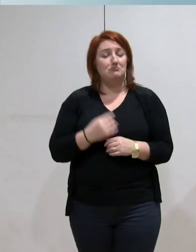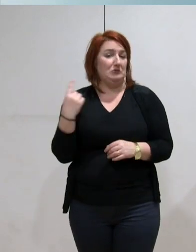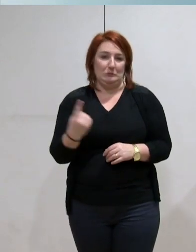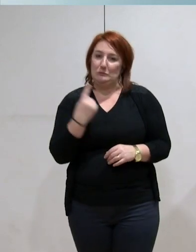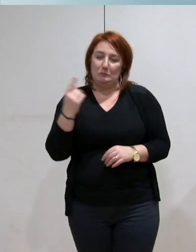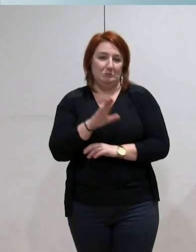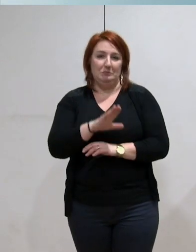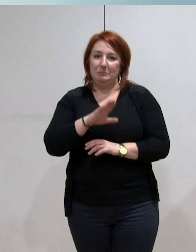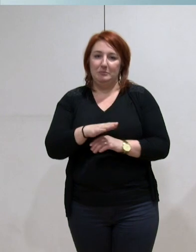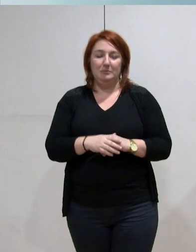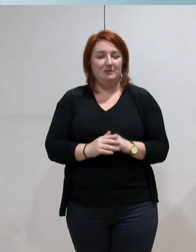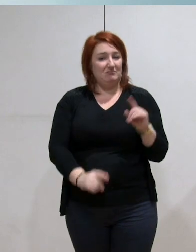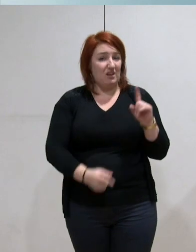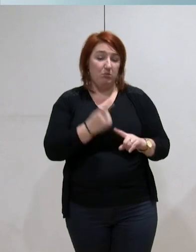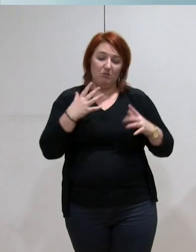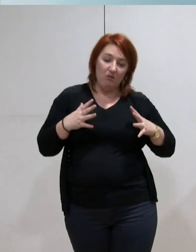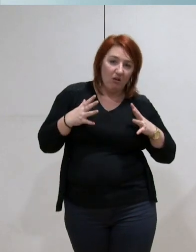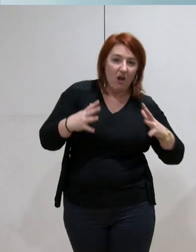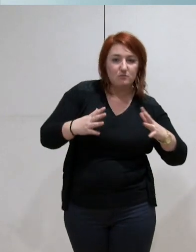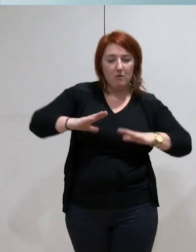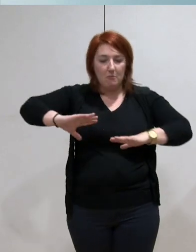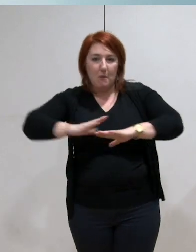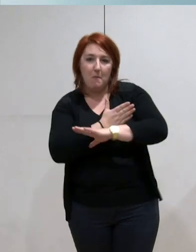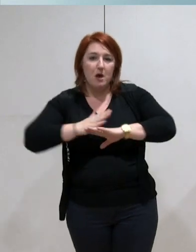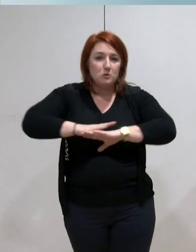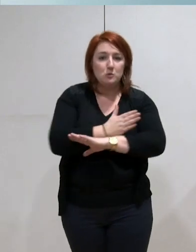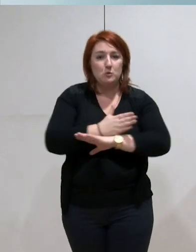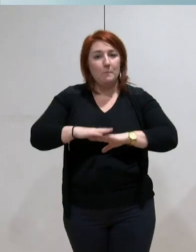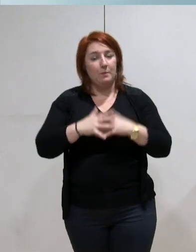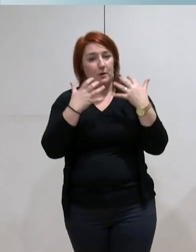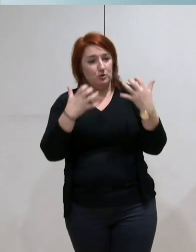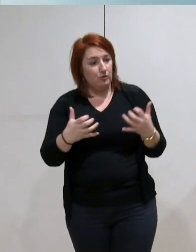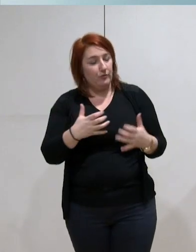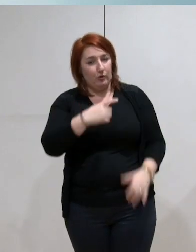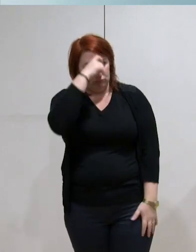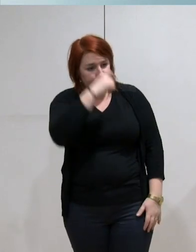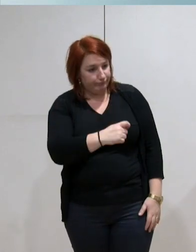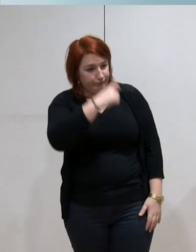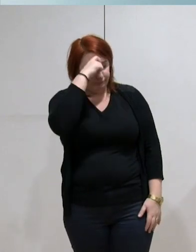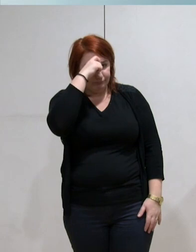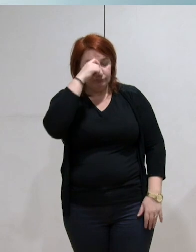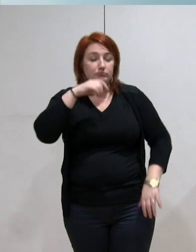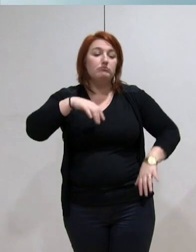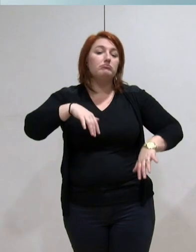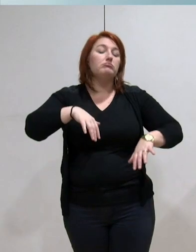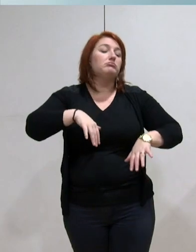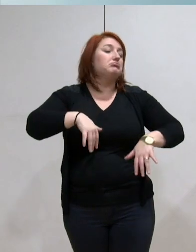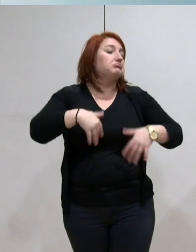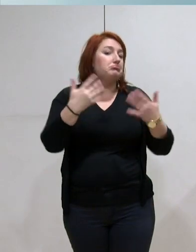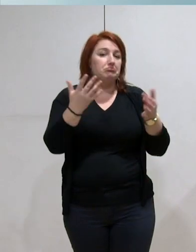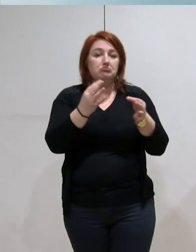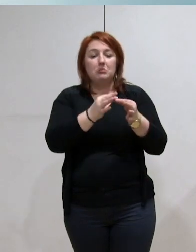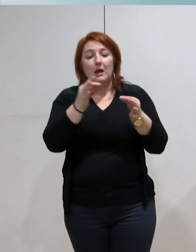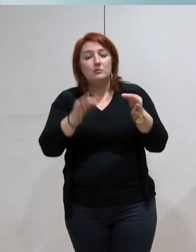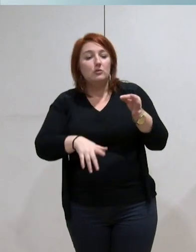beaucoup d'engagement de la préparation et je veux qu'il soit ici salué quel que soit après les